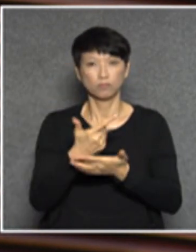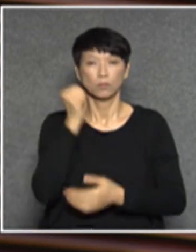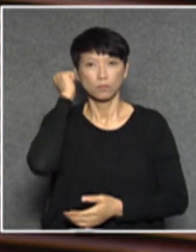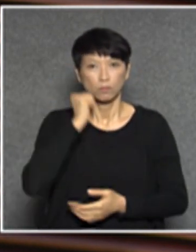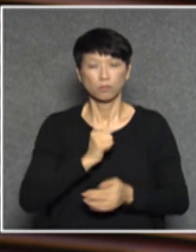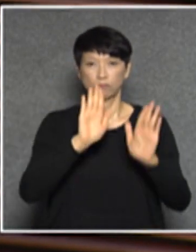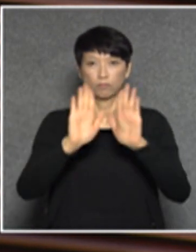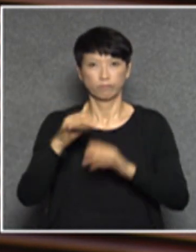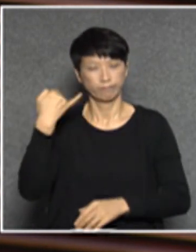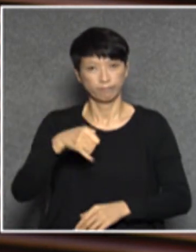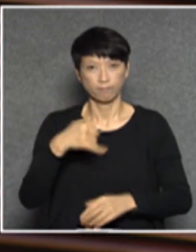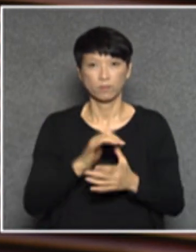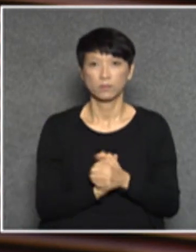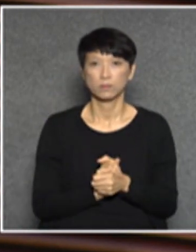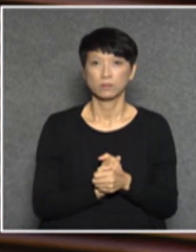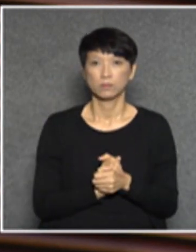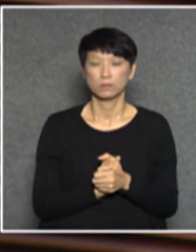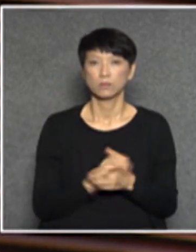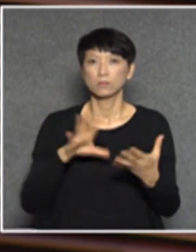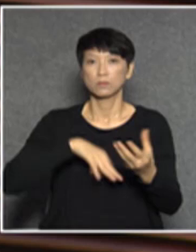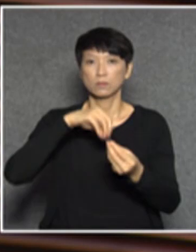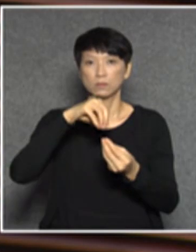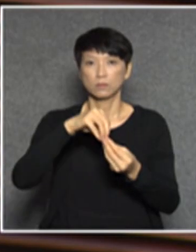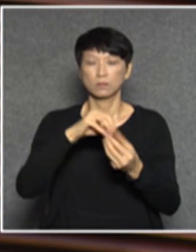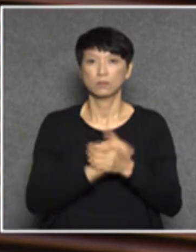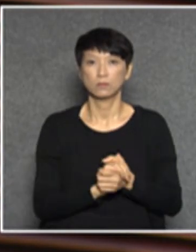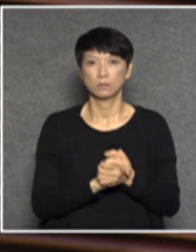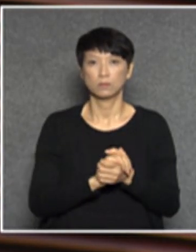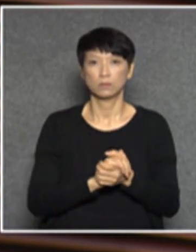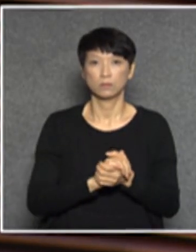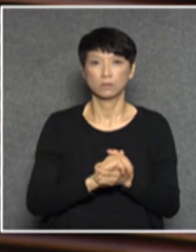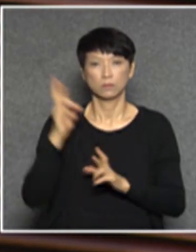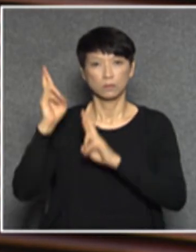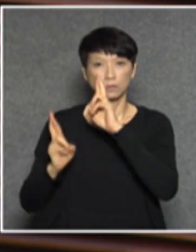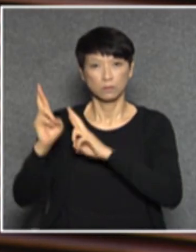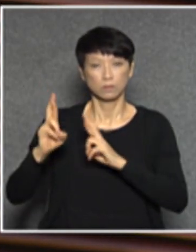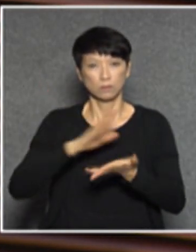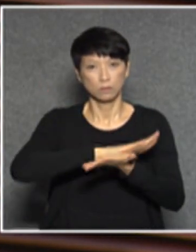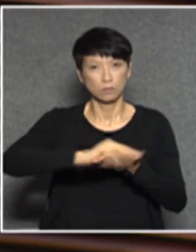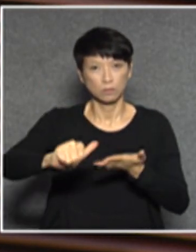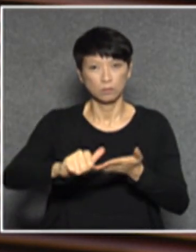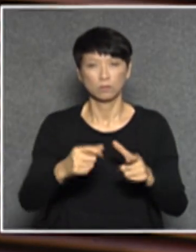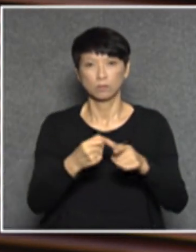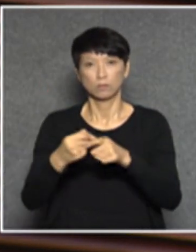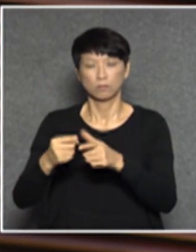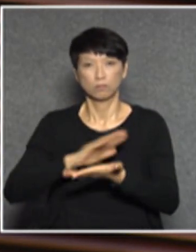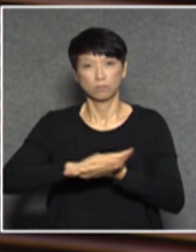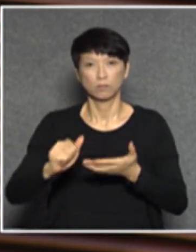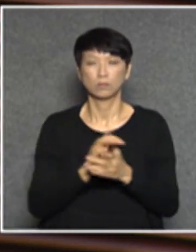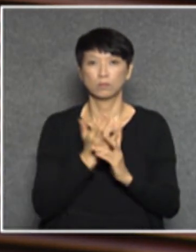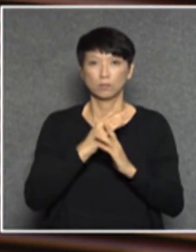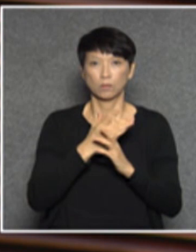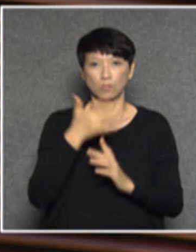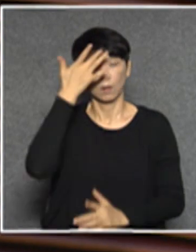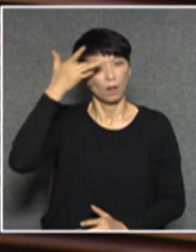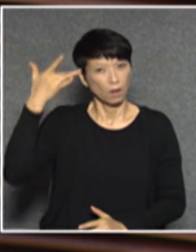得不夠之外，都非常非常關心市容整潔、街道公共衛生，尤其是夏天，大家